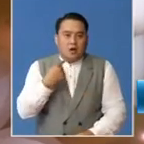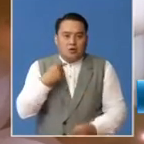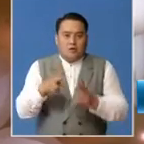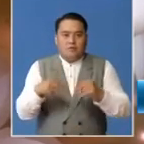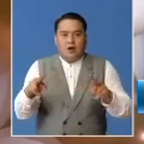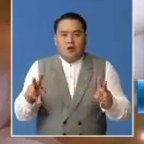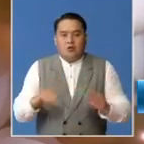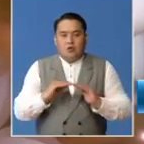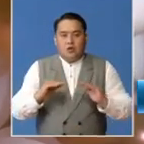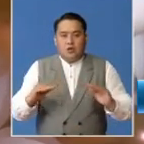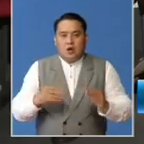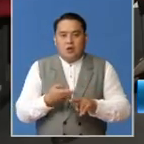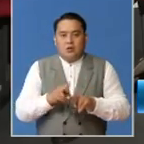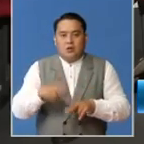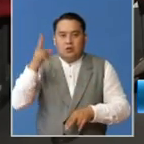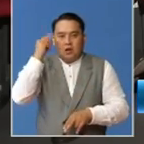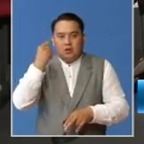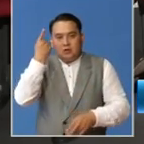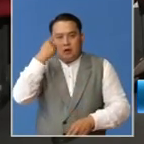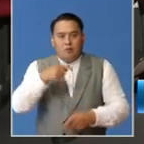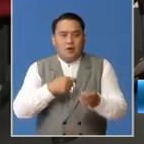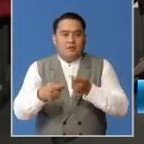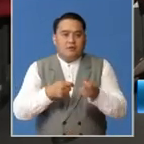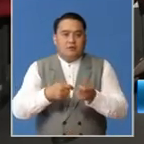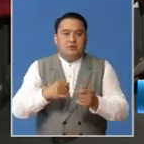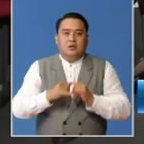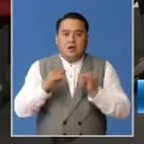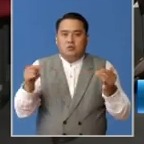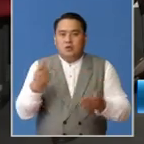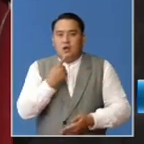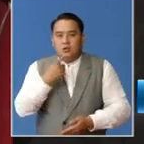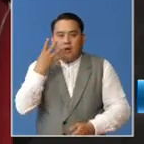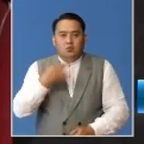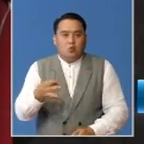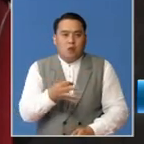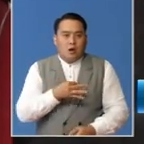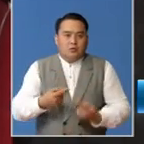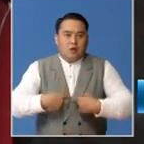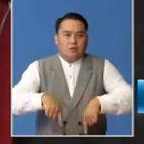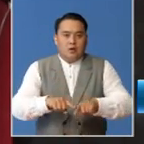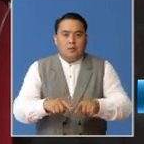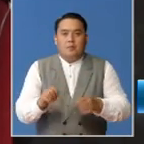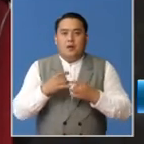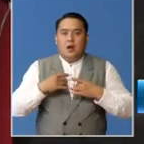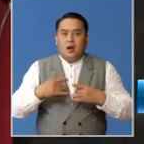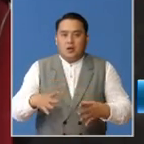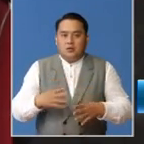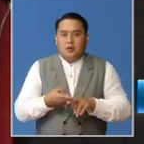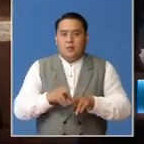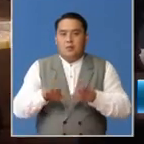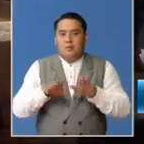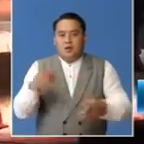Талдыкурганском дворце школьников в честь этой даты по инициативе Управления по развитию языков Алматинской области организовали праздничный